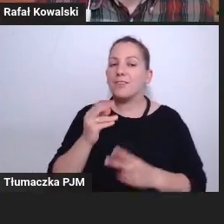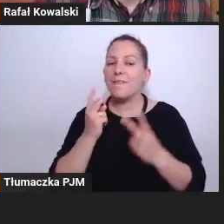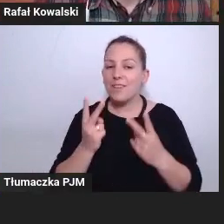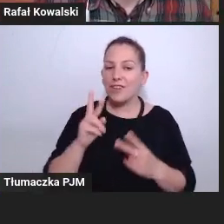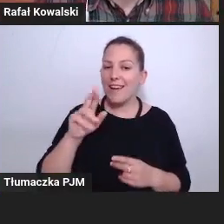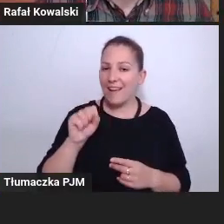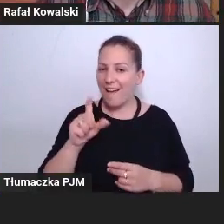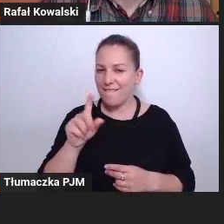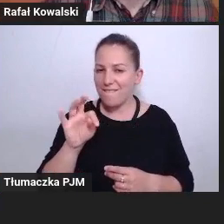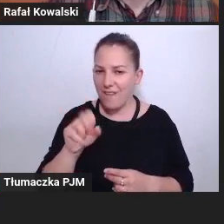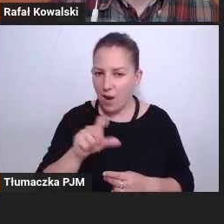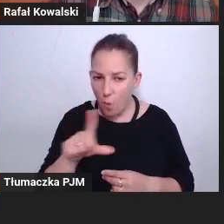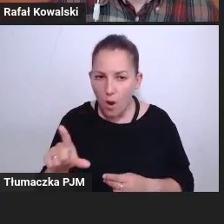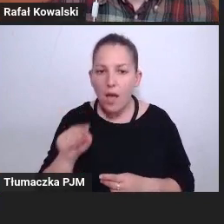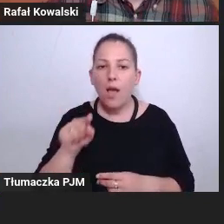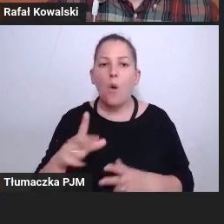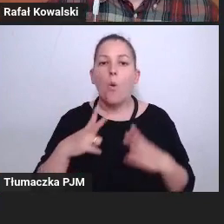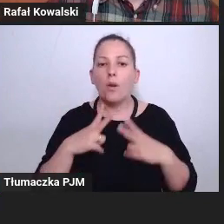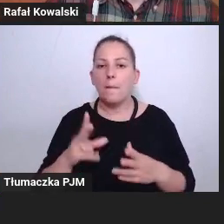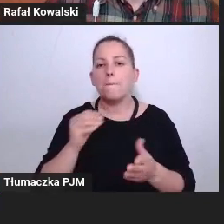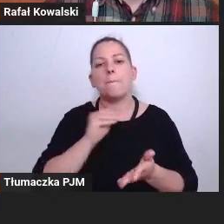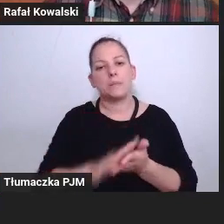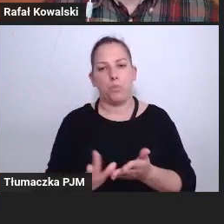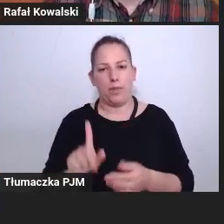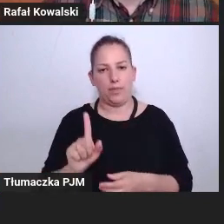Rafał, to, że ten urlop jest bezpłatny.